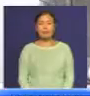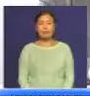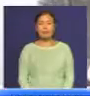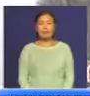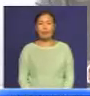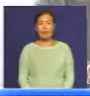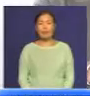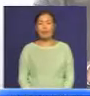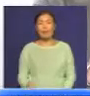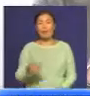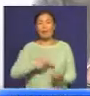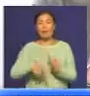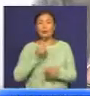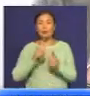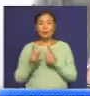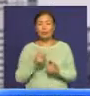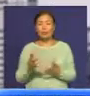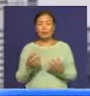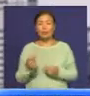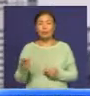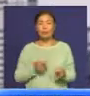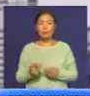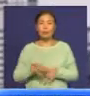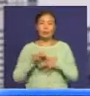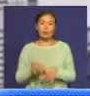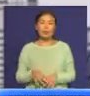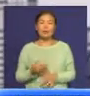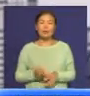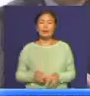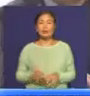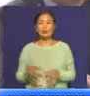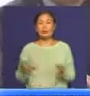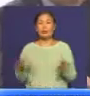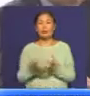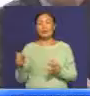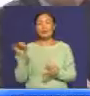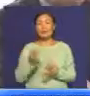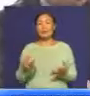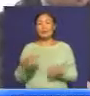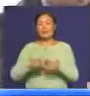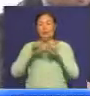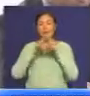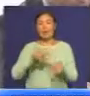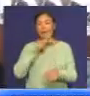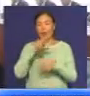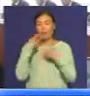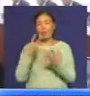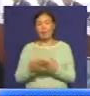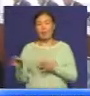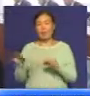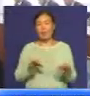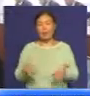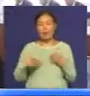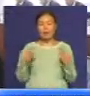В завершение бизнес-форума аким области поручил руководителям управления проанализировать опыт столичных коллег и обратить внимание на проекты,